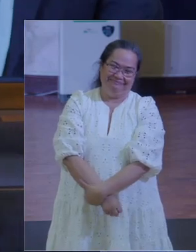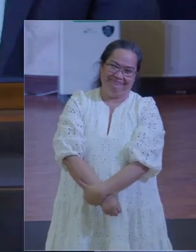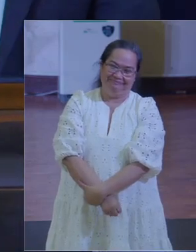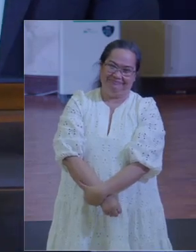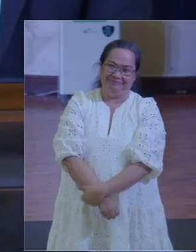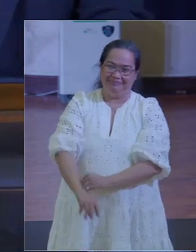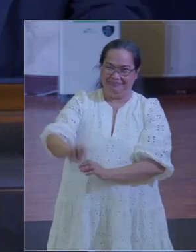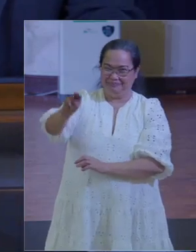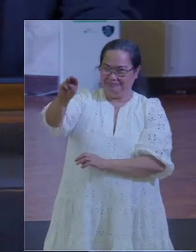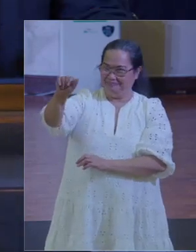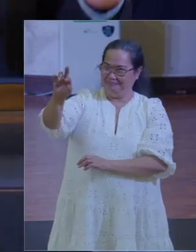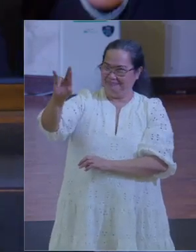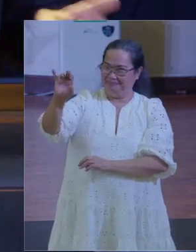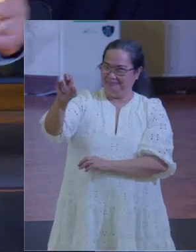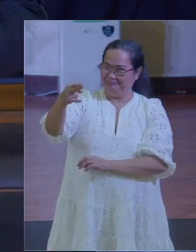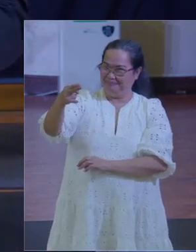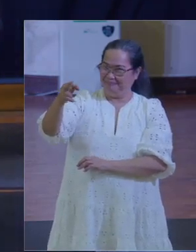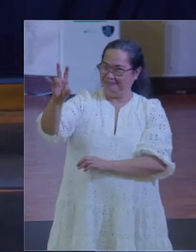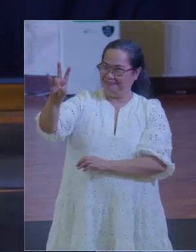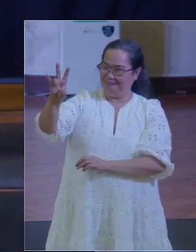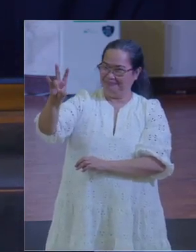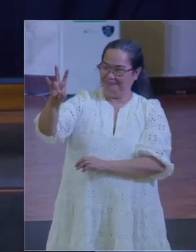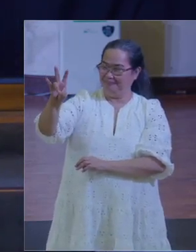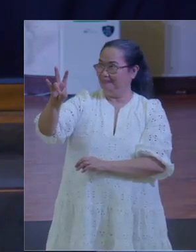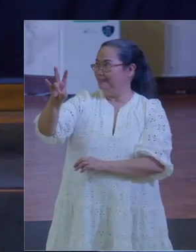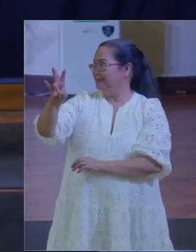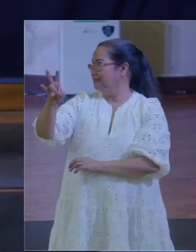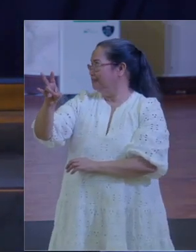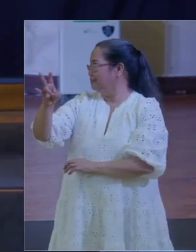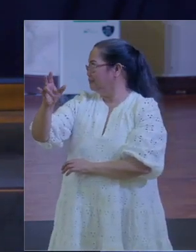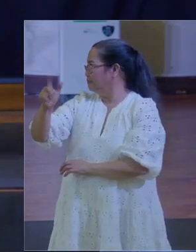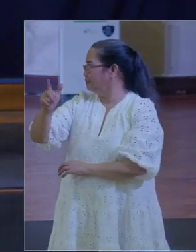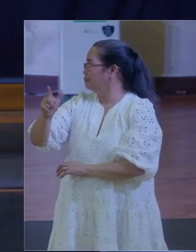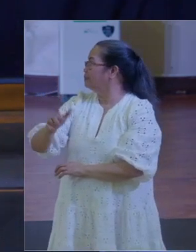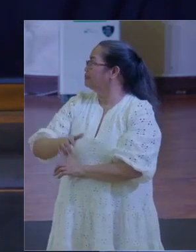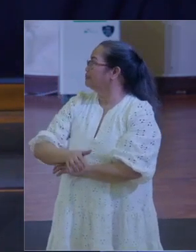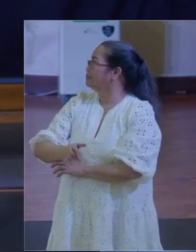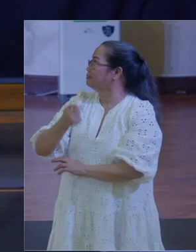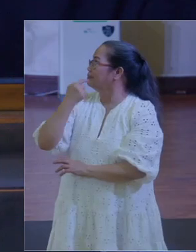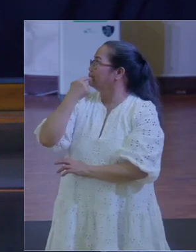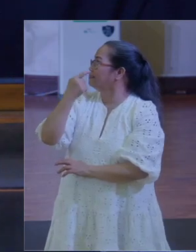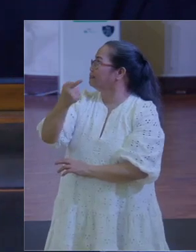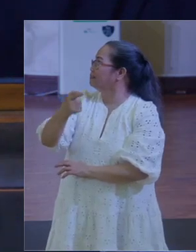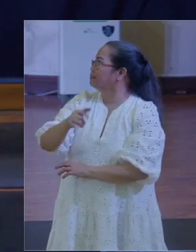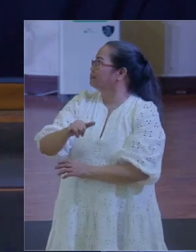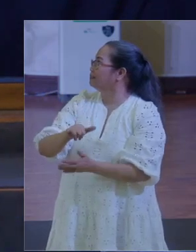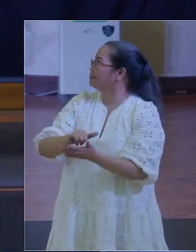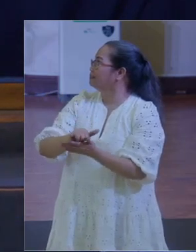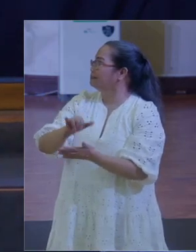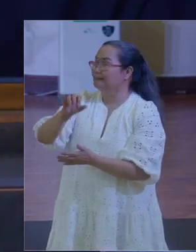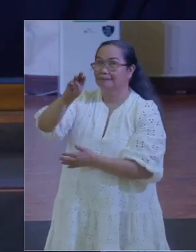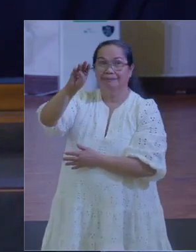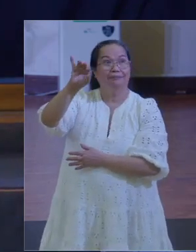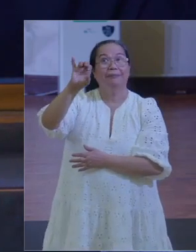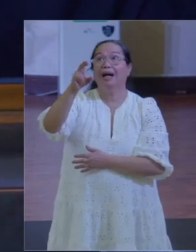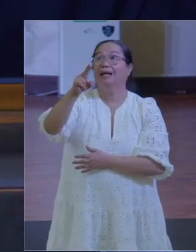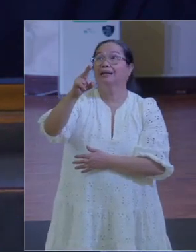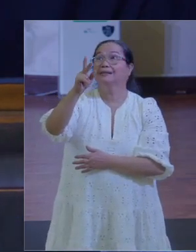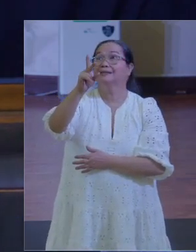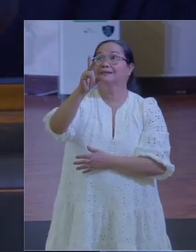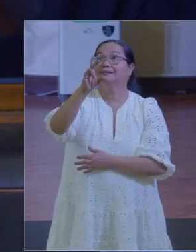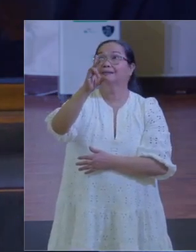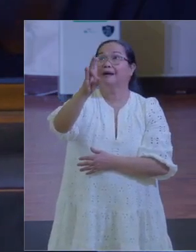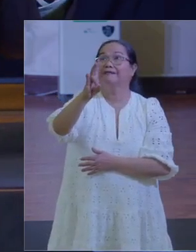Mark 7:20-23. Pag ikaw ay hindi mananampalataya, ito ang At sinabi rin niya, Mark 7, verse 20-23,